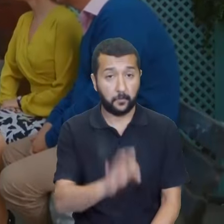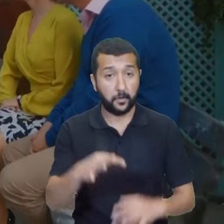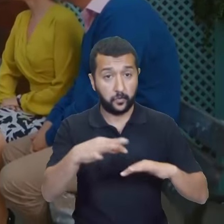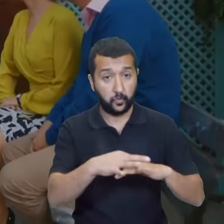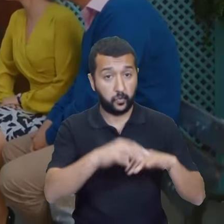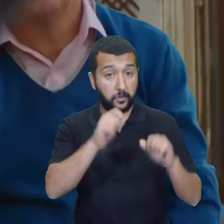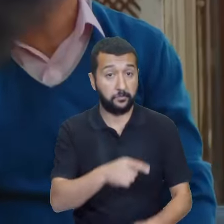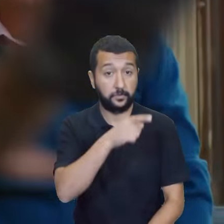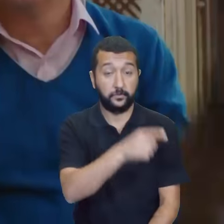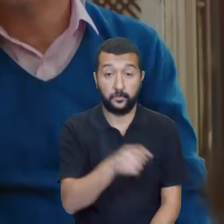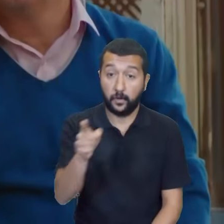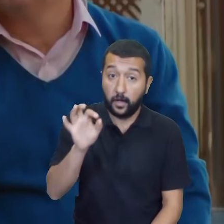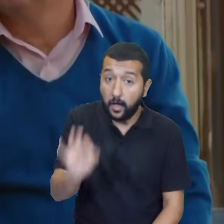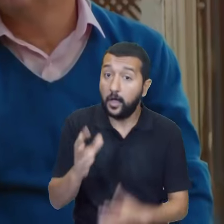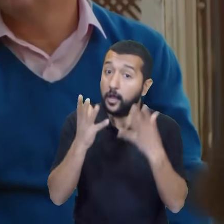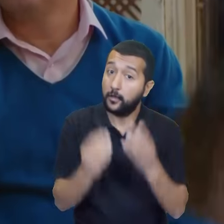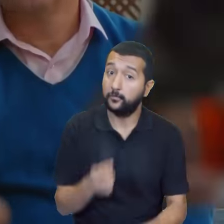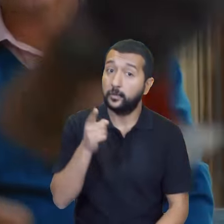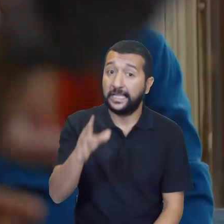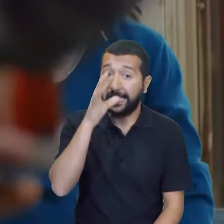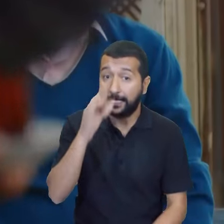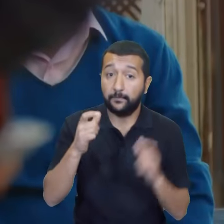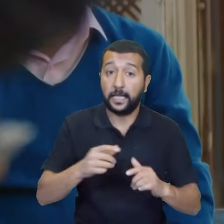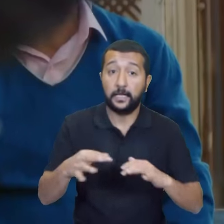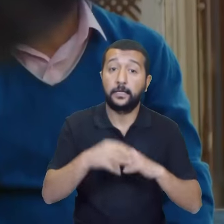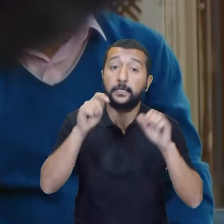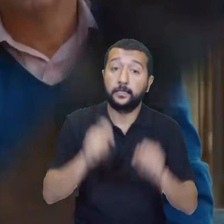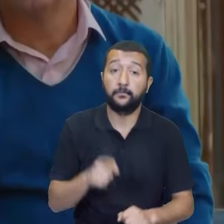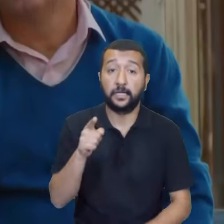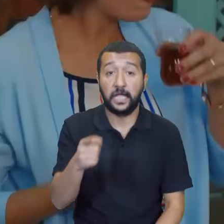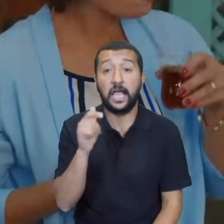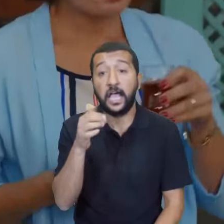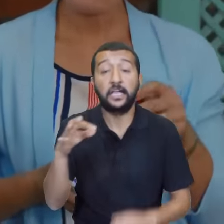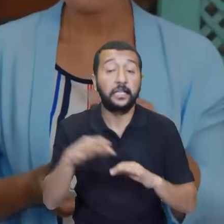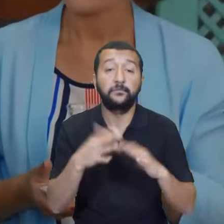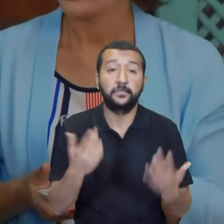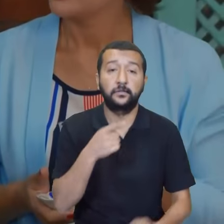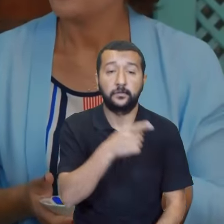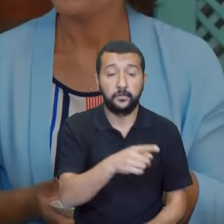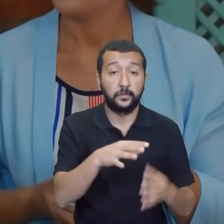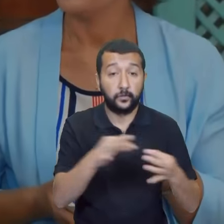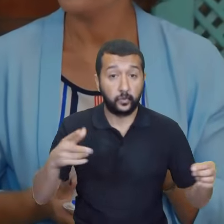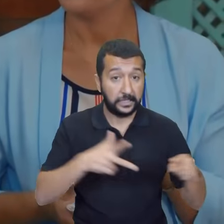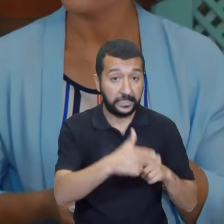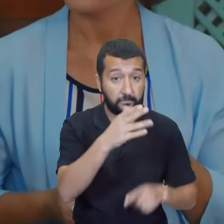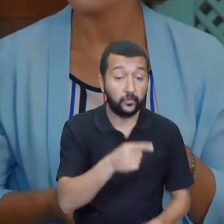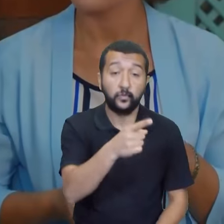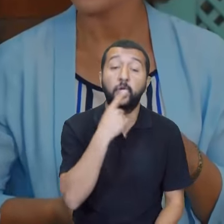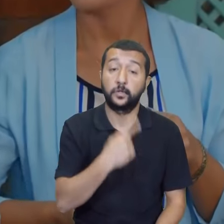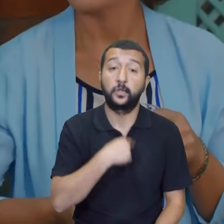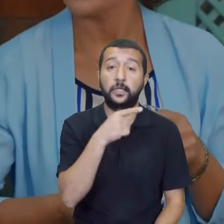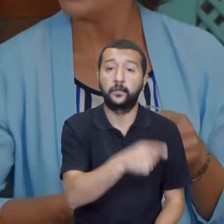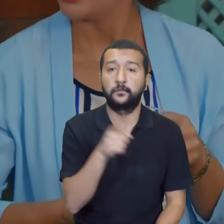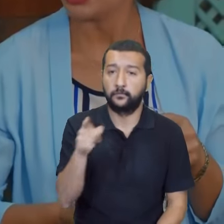Basbaya takmışlar yüzüğü. Nasıl olmuş ya? Kim nerede takmış? Nasıl takmış? Kaç ayar takmış? Ya kurdeleyi kesmişler mi oğlum? Sen onu